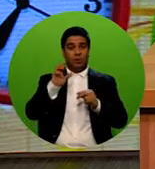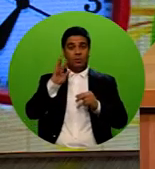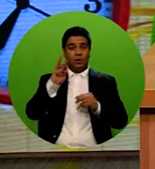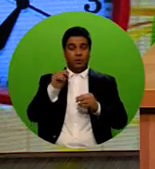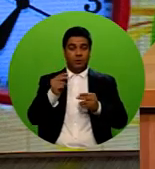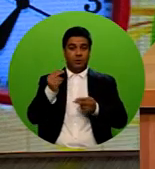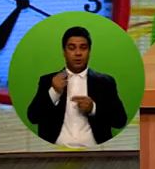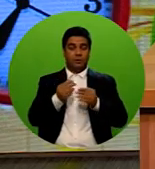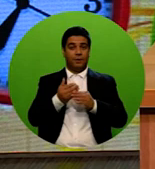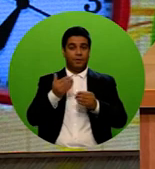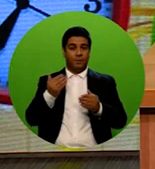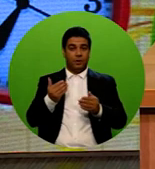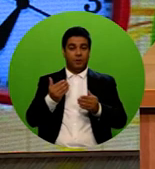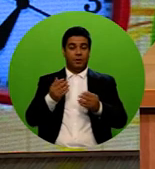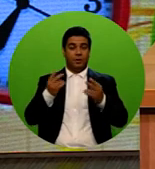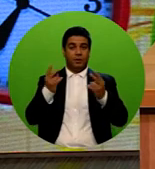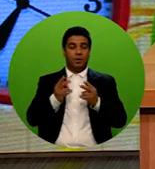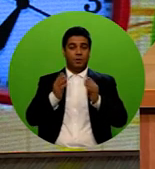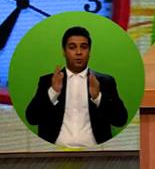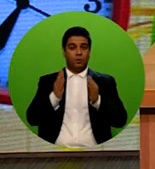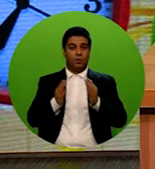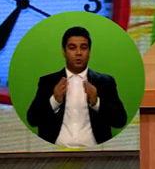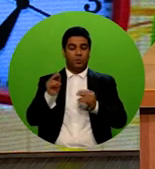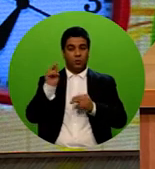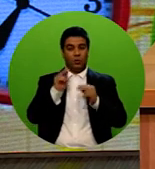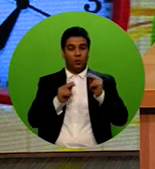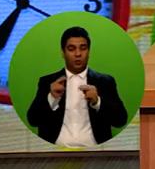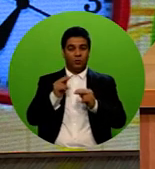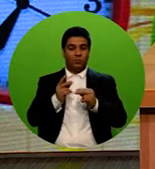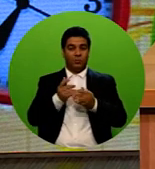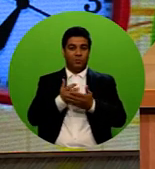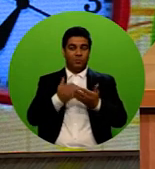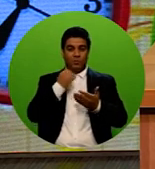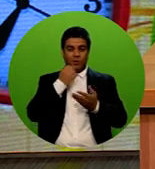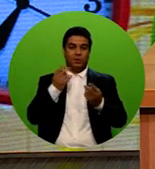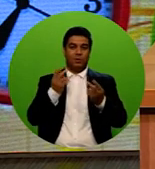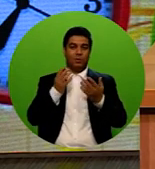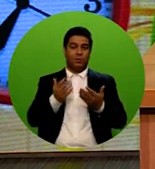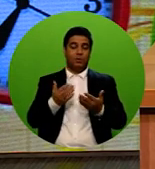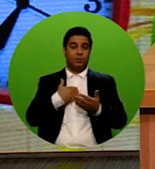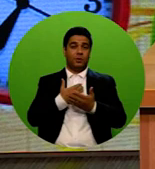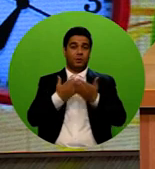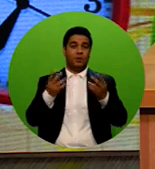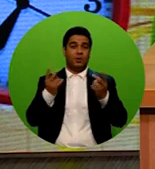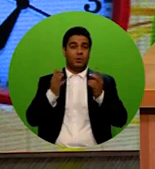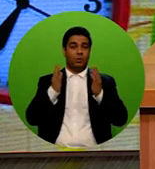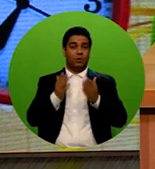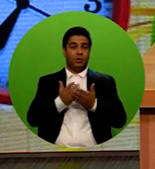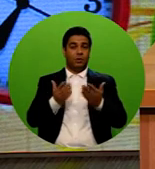Emblemani chizishdan avval kerakli bo'ladigan o'quv qurollarimiz bilan tanish bo'lamiz. Demak, bizga kerak